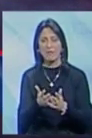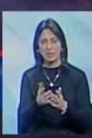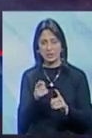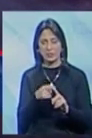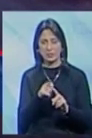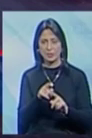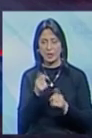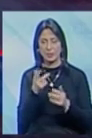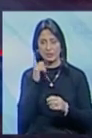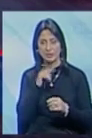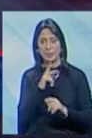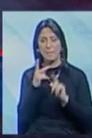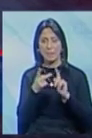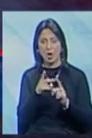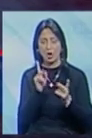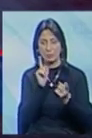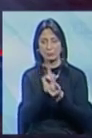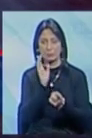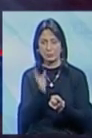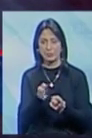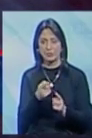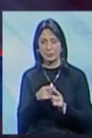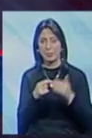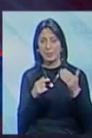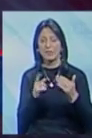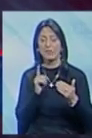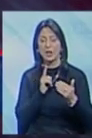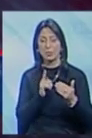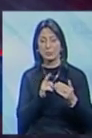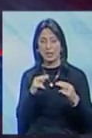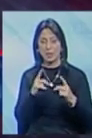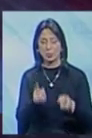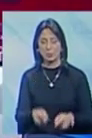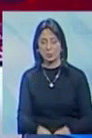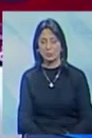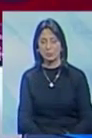სამდენადაც ციტი, მეორე ციტი და იმ მხარისგან ელოდებიან დასტურს.